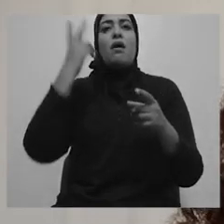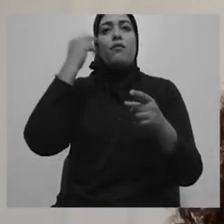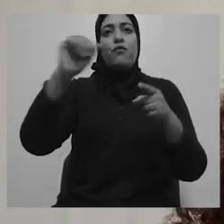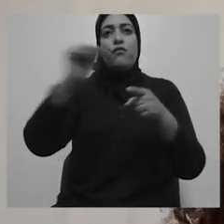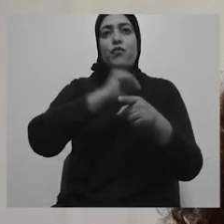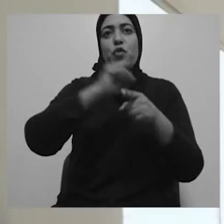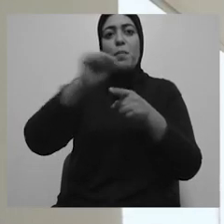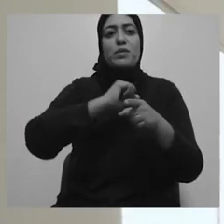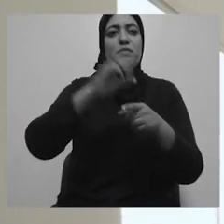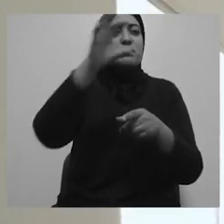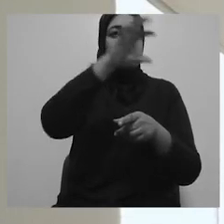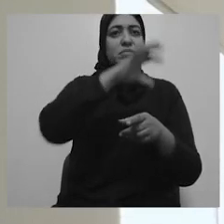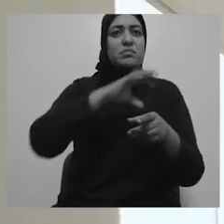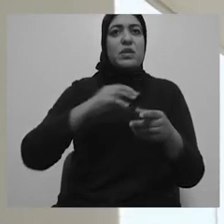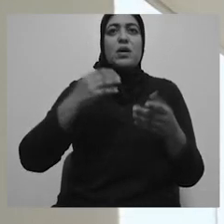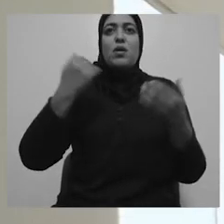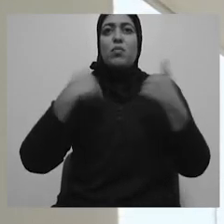international